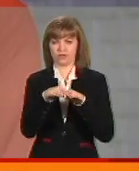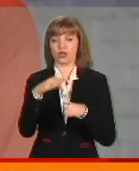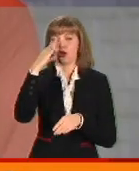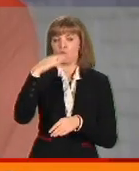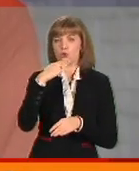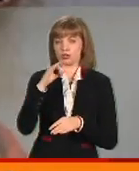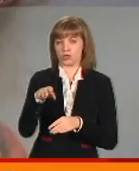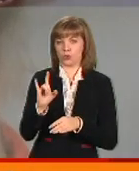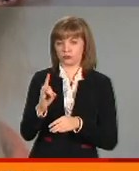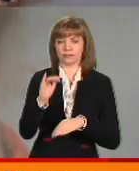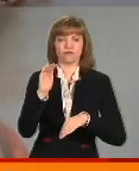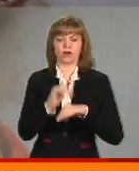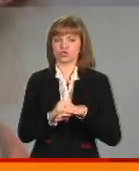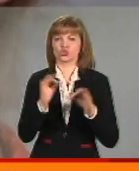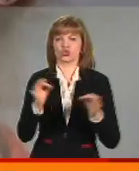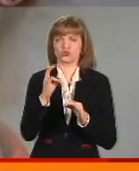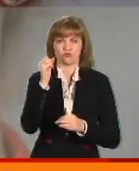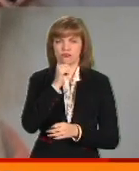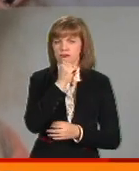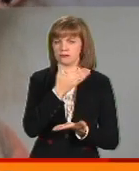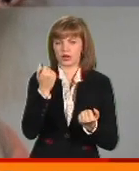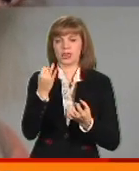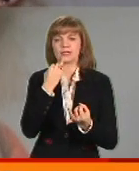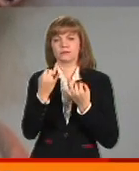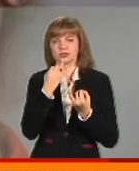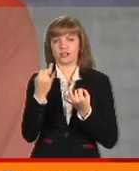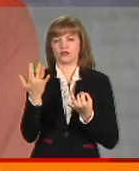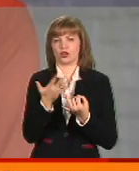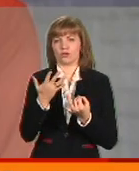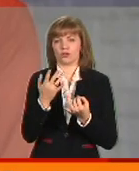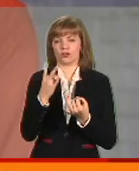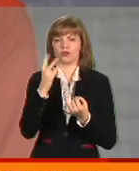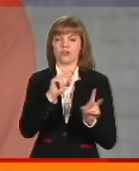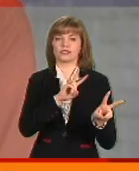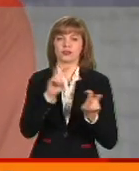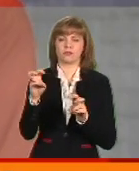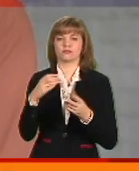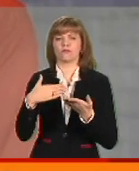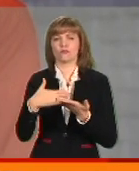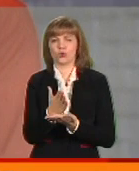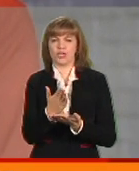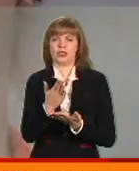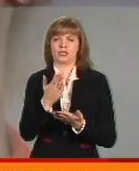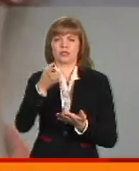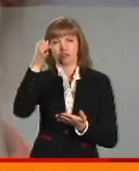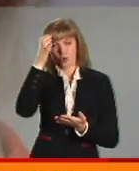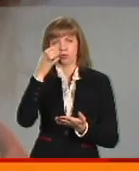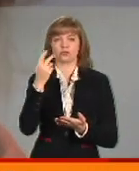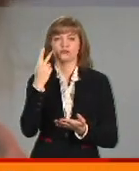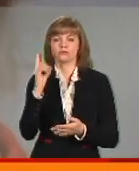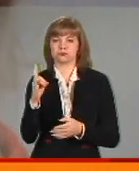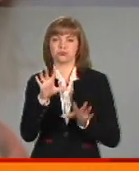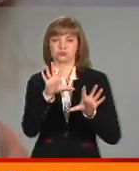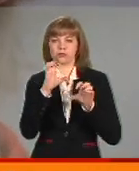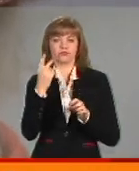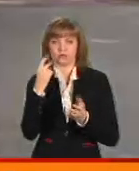Родители от Ростислава фактически нічого не скривають, і беседы, которые ведутся на тематике там політики или науки, Ростислав